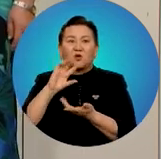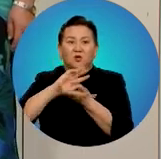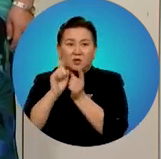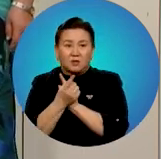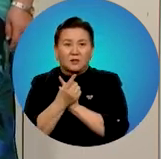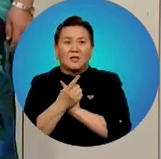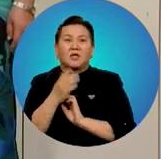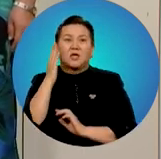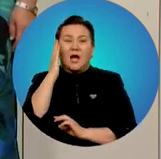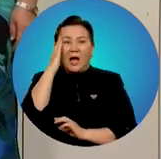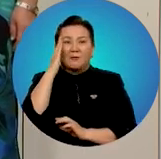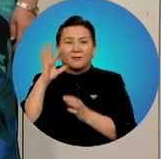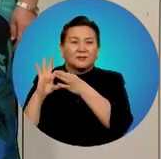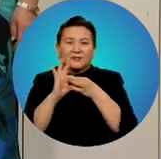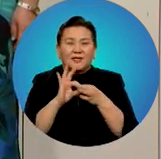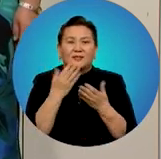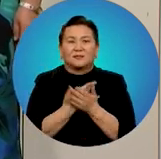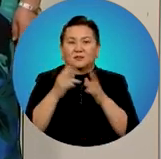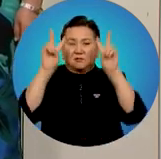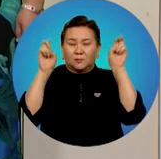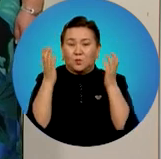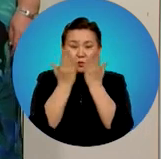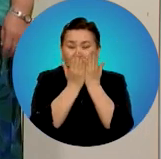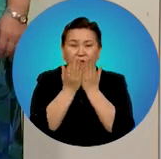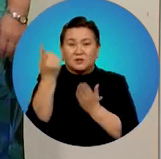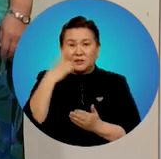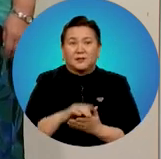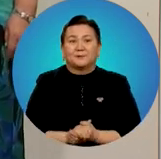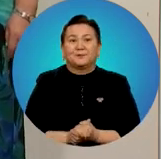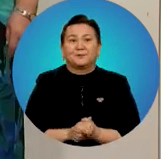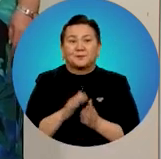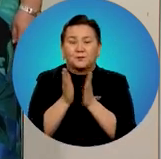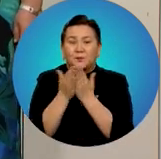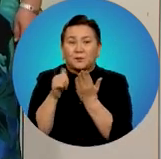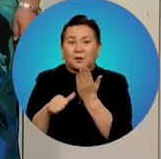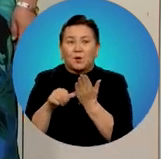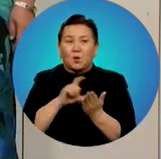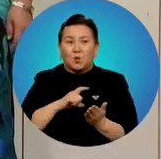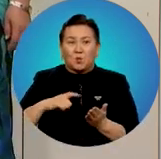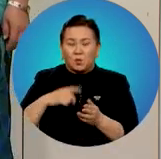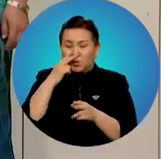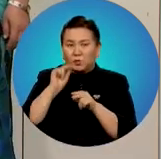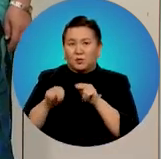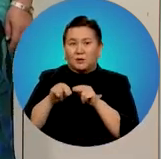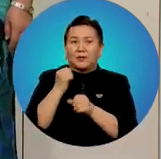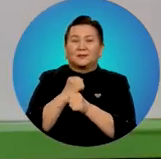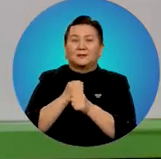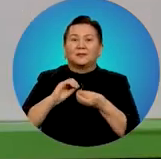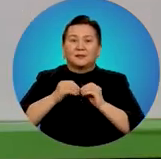гэсэн эсэний сэтгэл хөдлөлийн арга хэрэглүүрийг олж ирээрээ. За мөн сурхагчдаар байгаа өөригөө сорих даалгаврыг ажиллаж ирээрээ